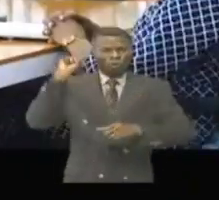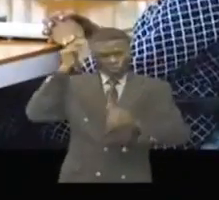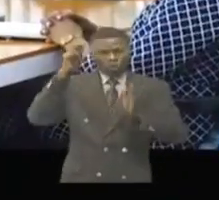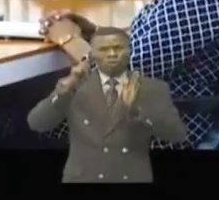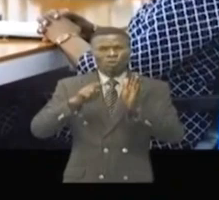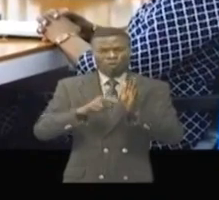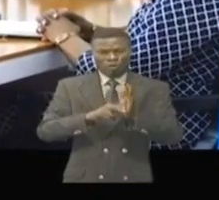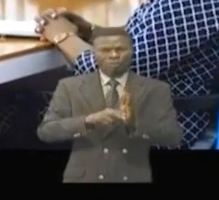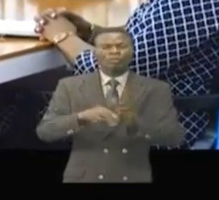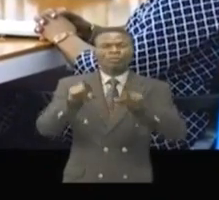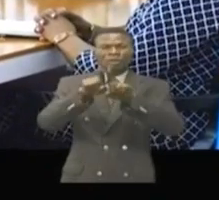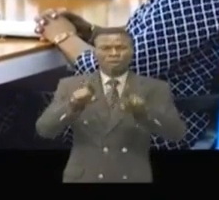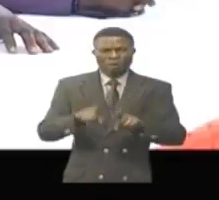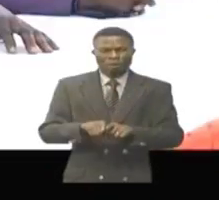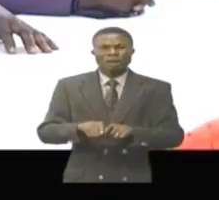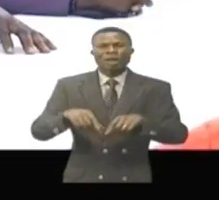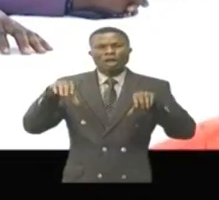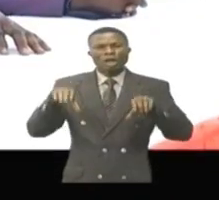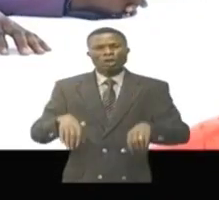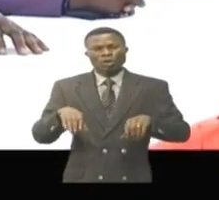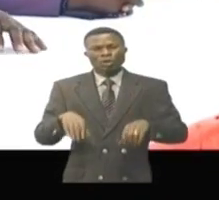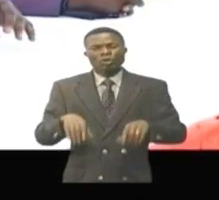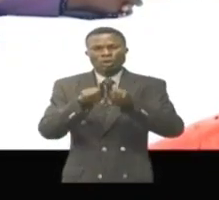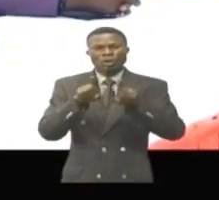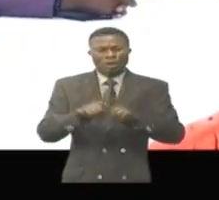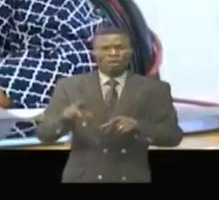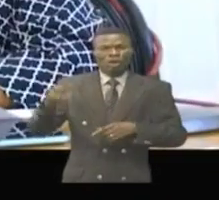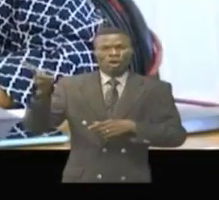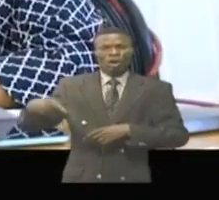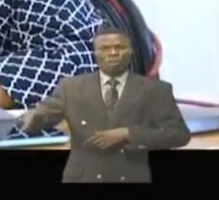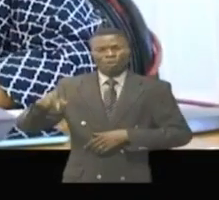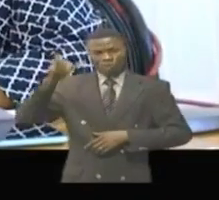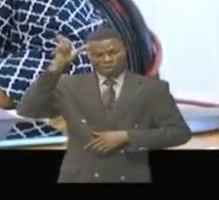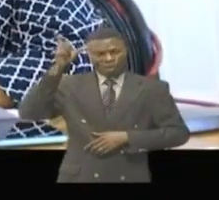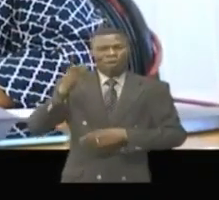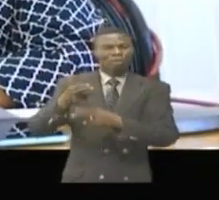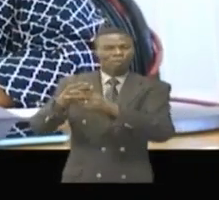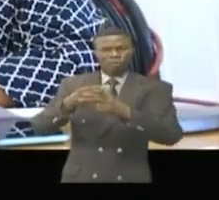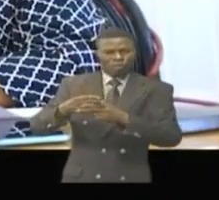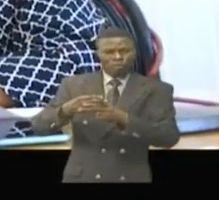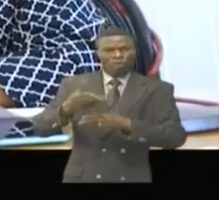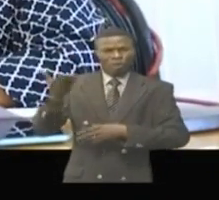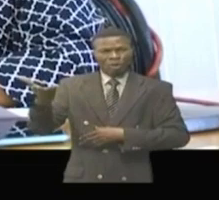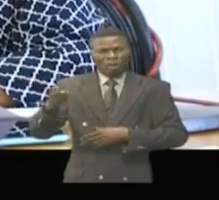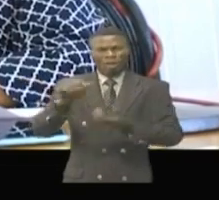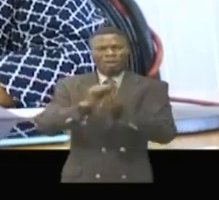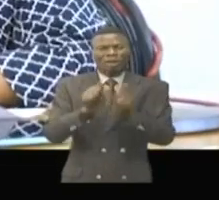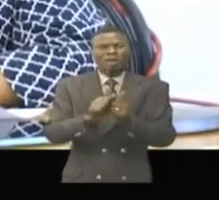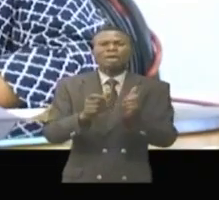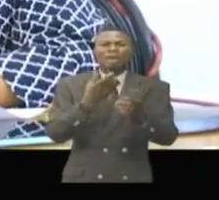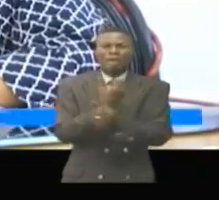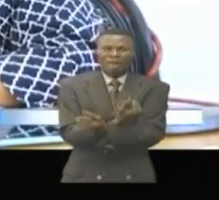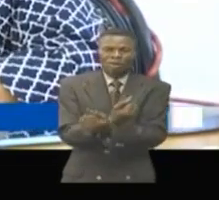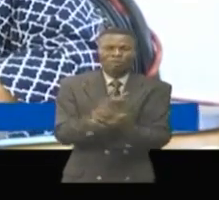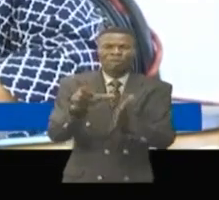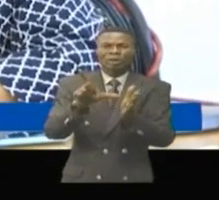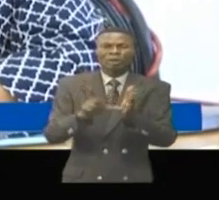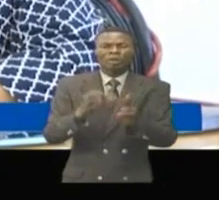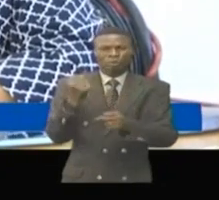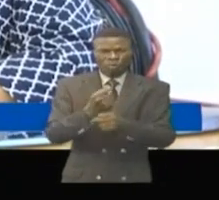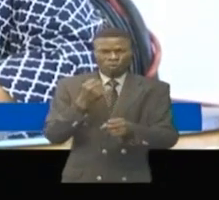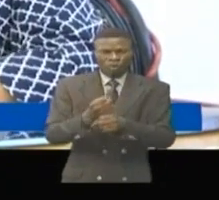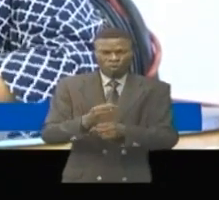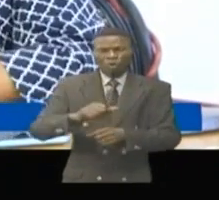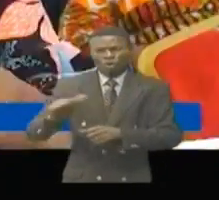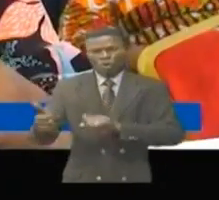des gouvernements tant national que provincial, quant à leur sécurité et au respect du code de travail par les uns